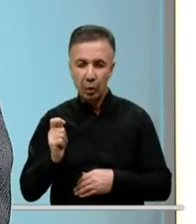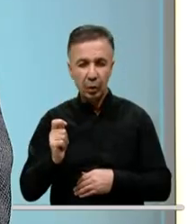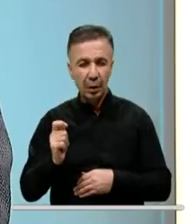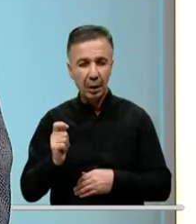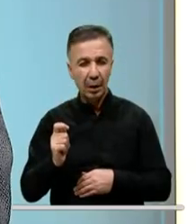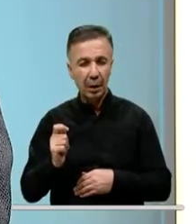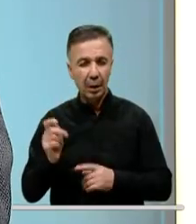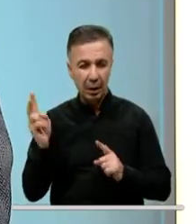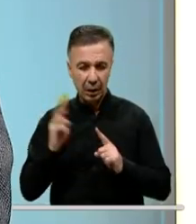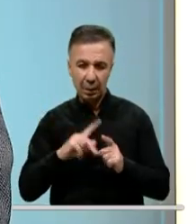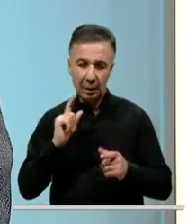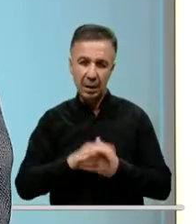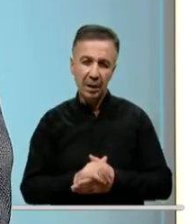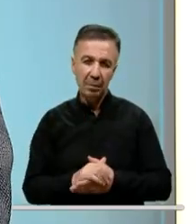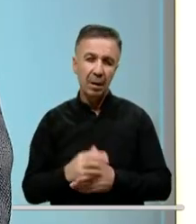kredi kartı ile